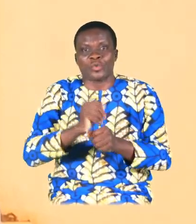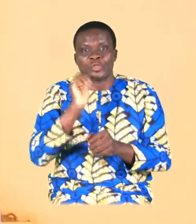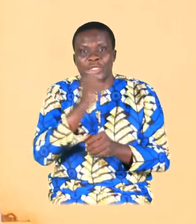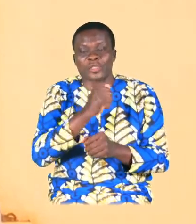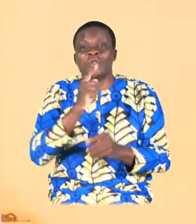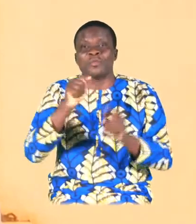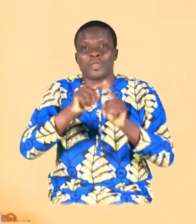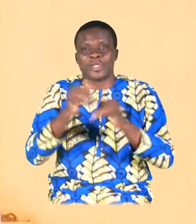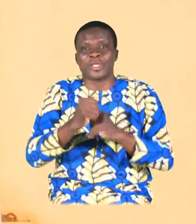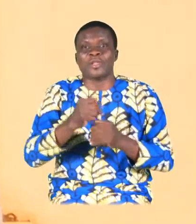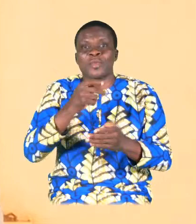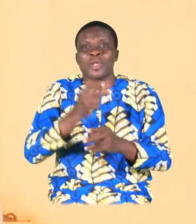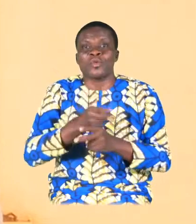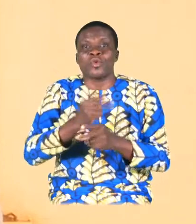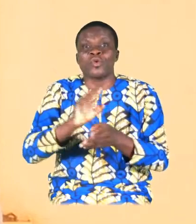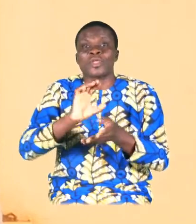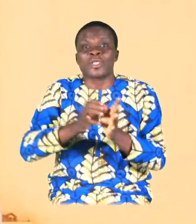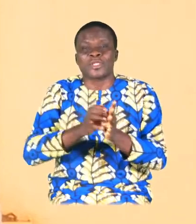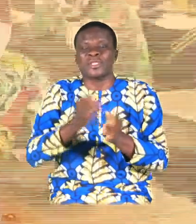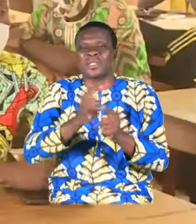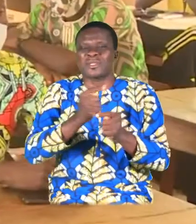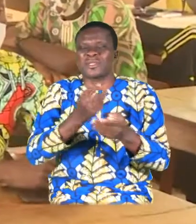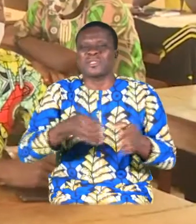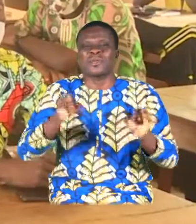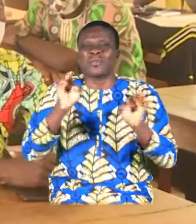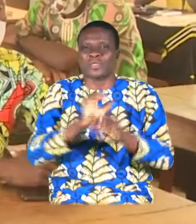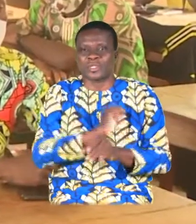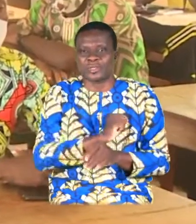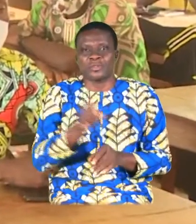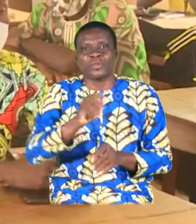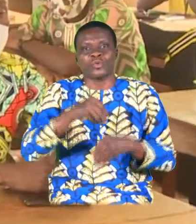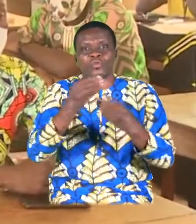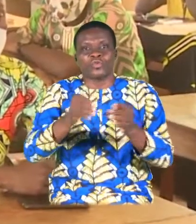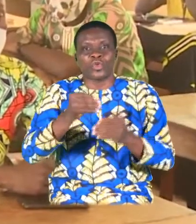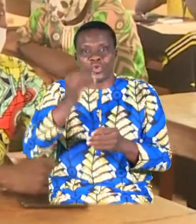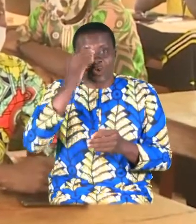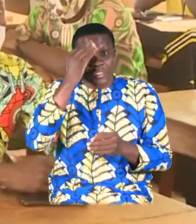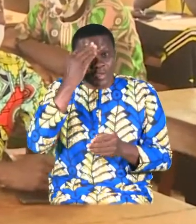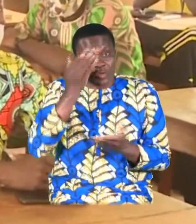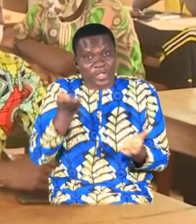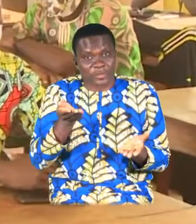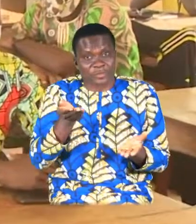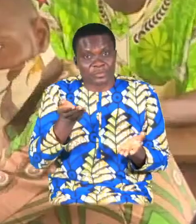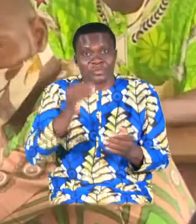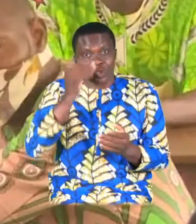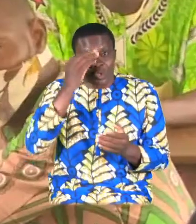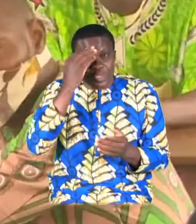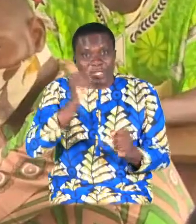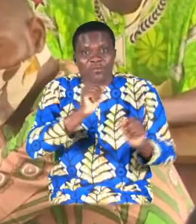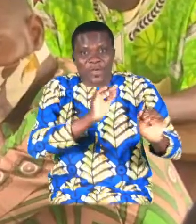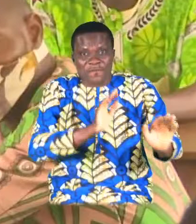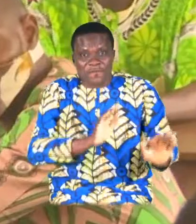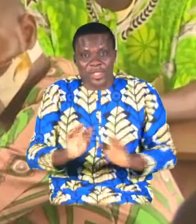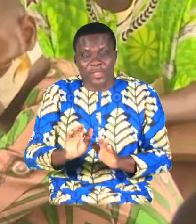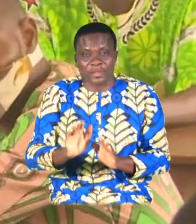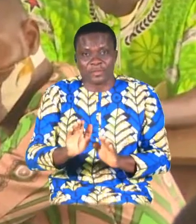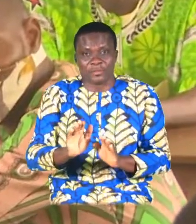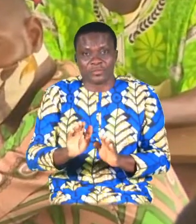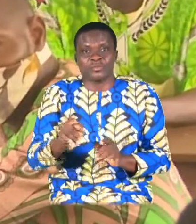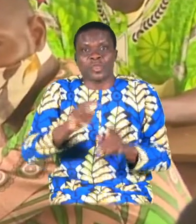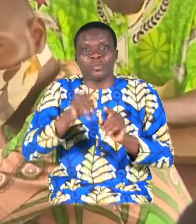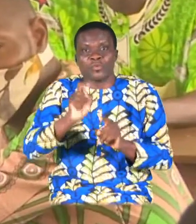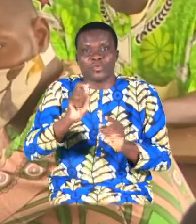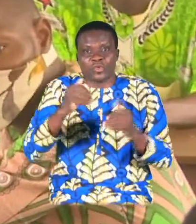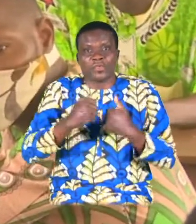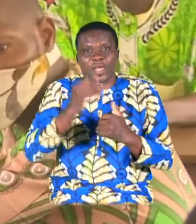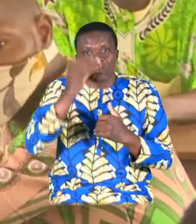mais également le crédit. C'est très, très important. Nous vous donnons le savoir-faire. Mais vous devez